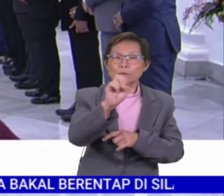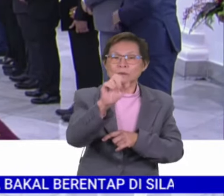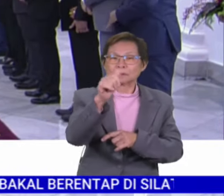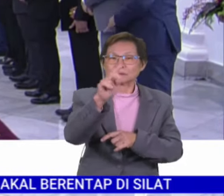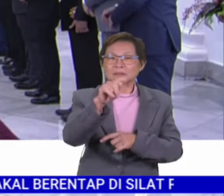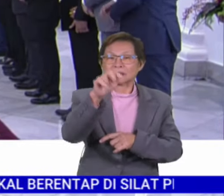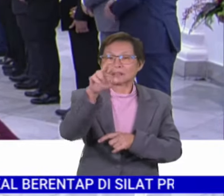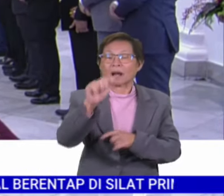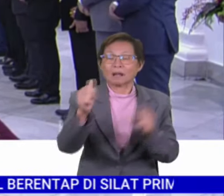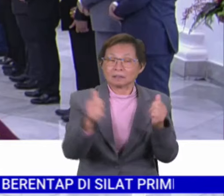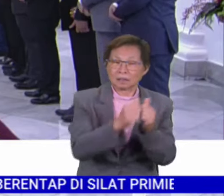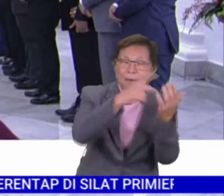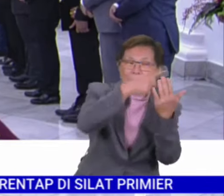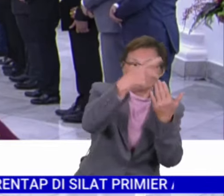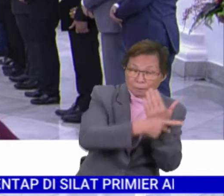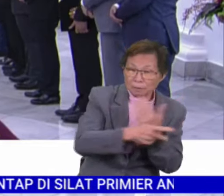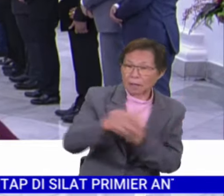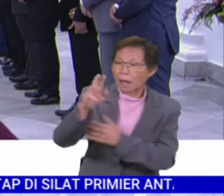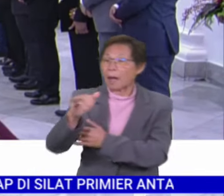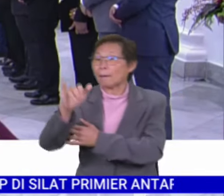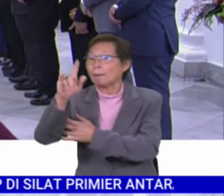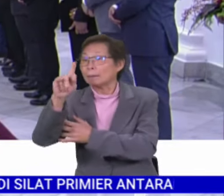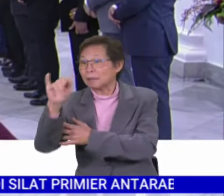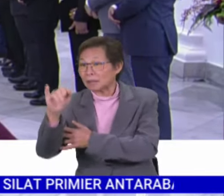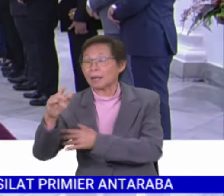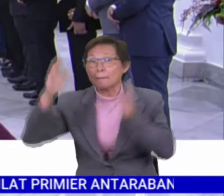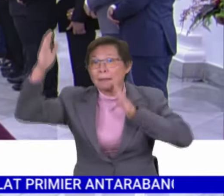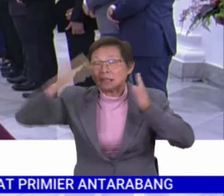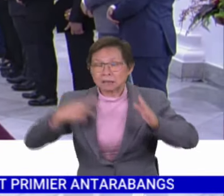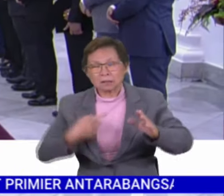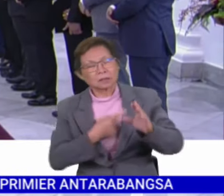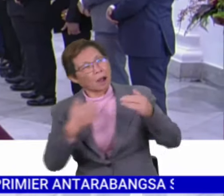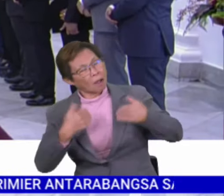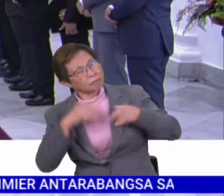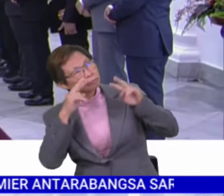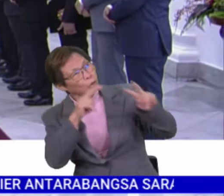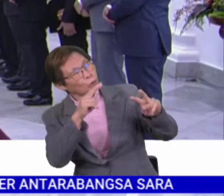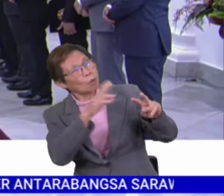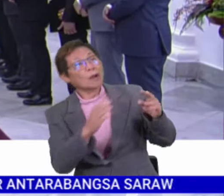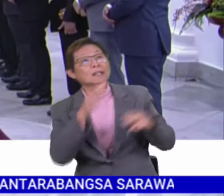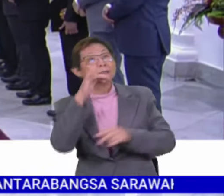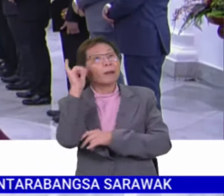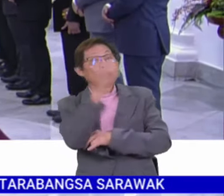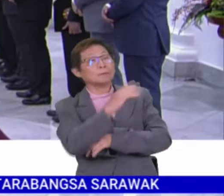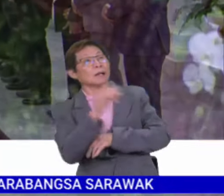dengan inisiatif MITI di Malaysia, kita telah menyaksikan semalam dan hari ini